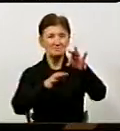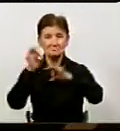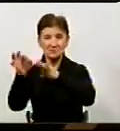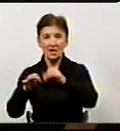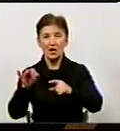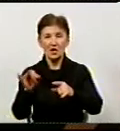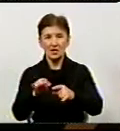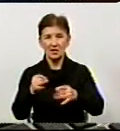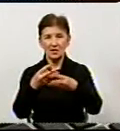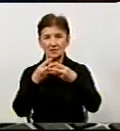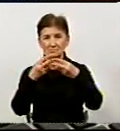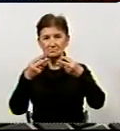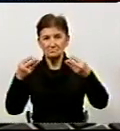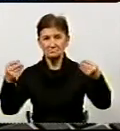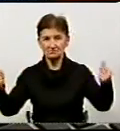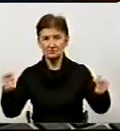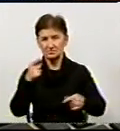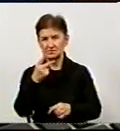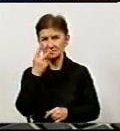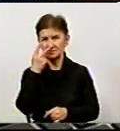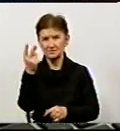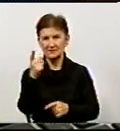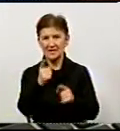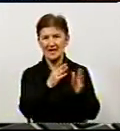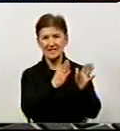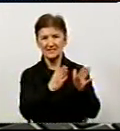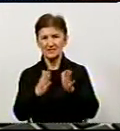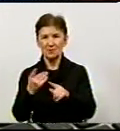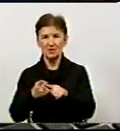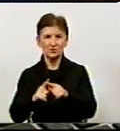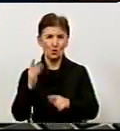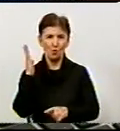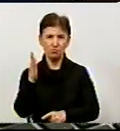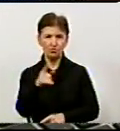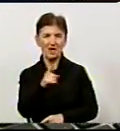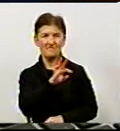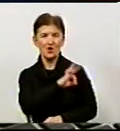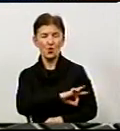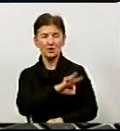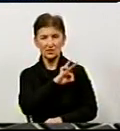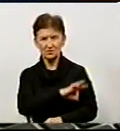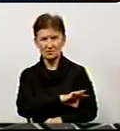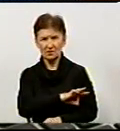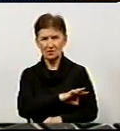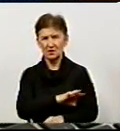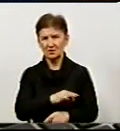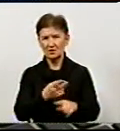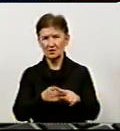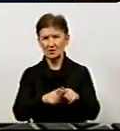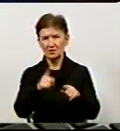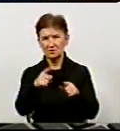та подрібнюватиме його. Ось ми бачимо систему маніпуляторів, яка буде використовуватись на станції. Це промисловий шредер, який